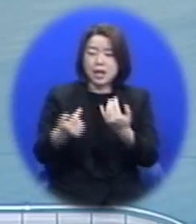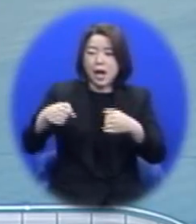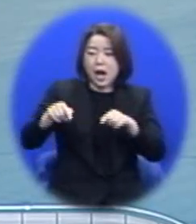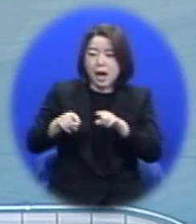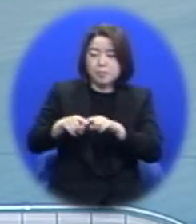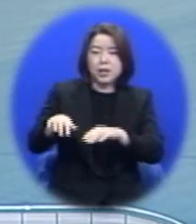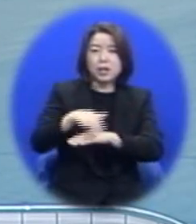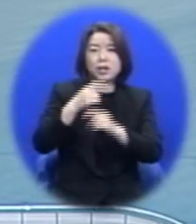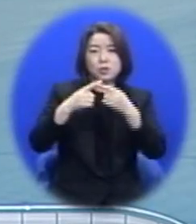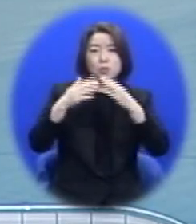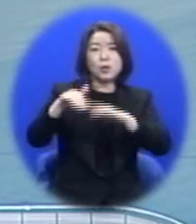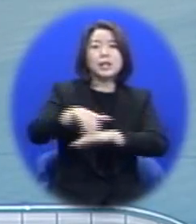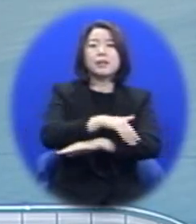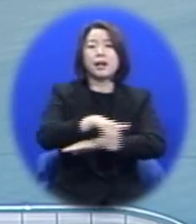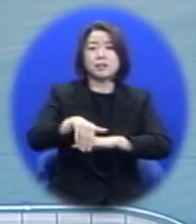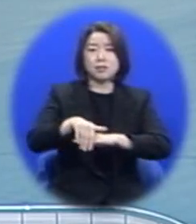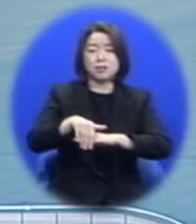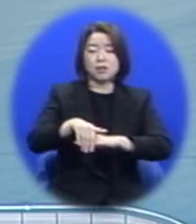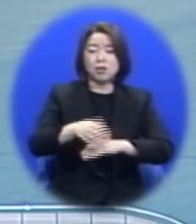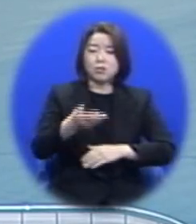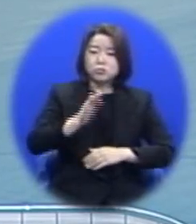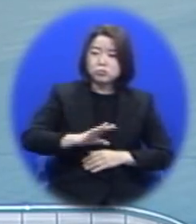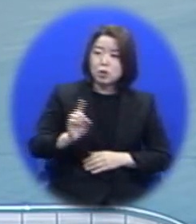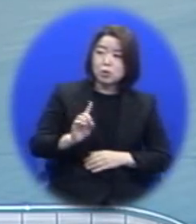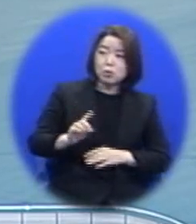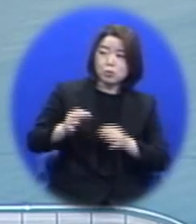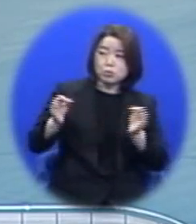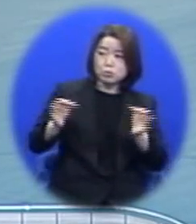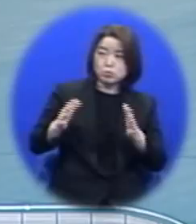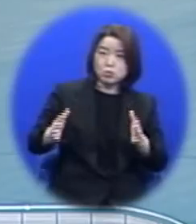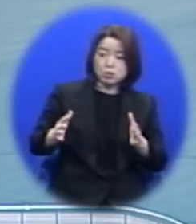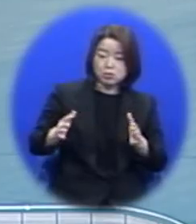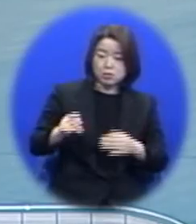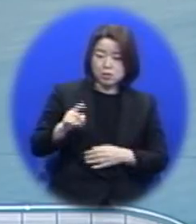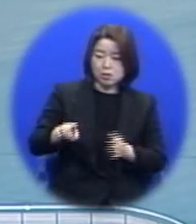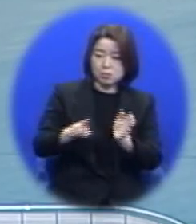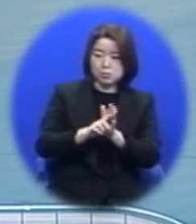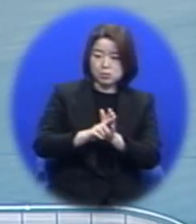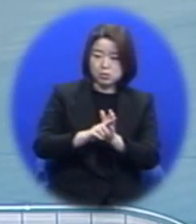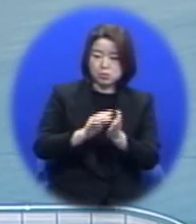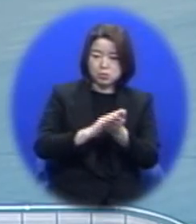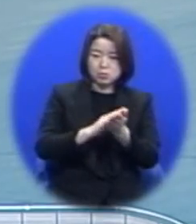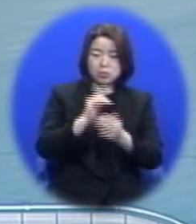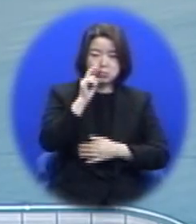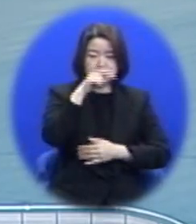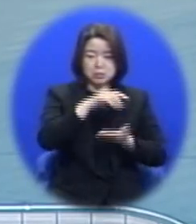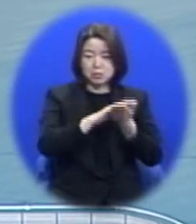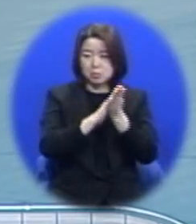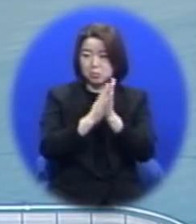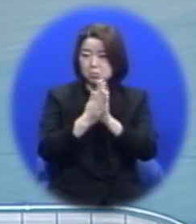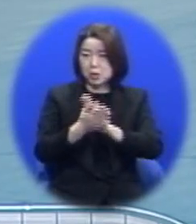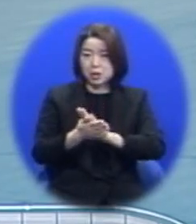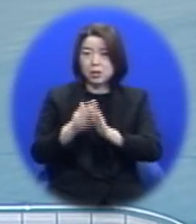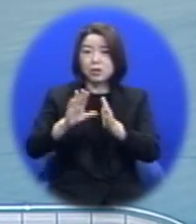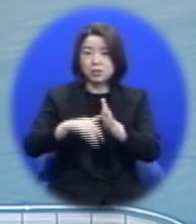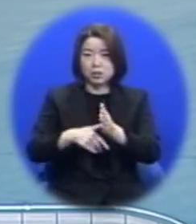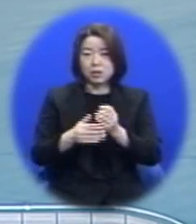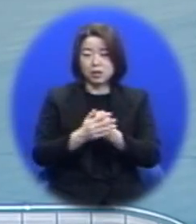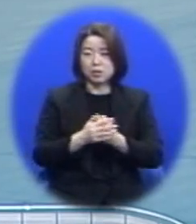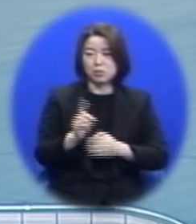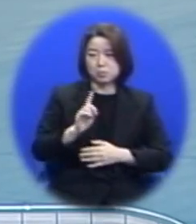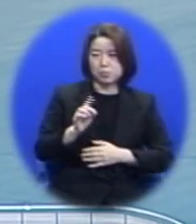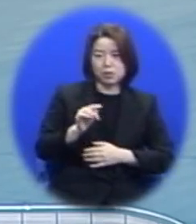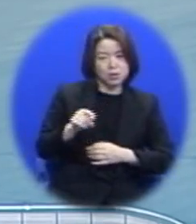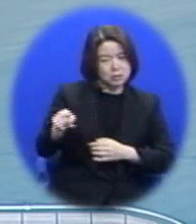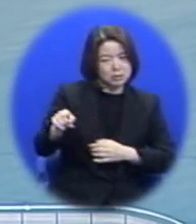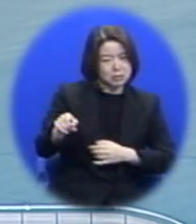다녔고 그런데 어느 순간에 좀 신앙생활이 이상하게 변질되는 것 같을 때 뭐라고